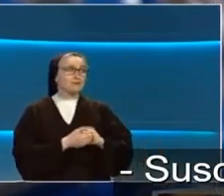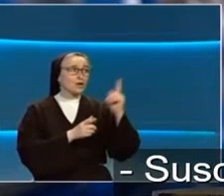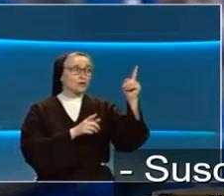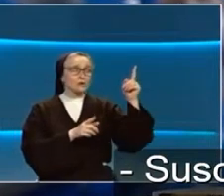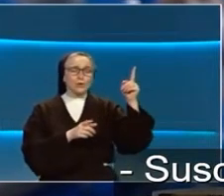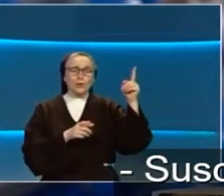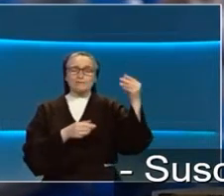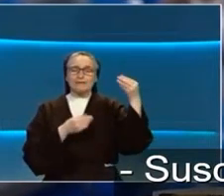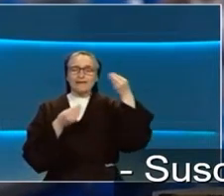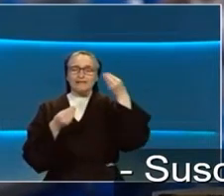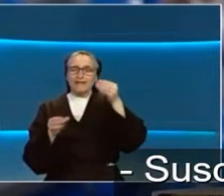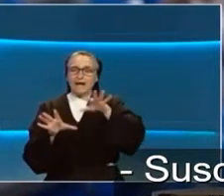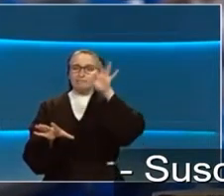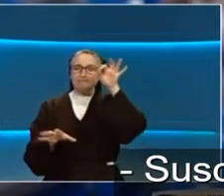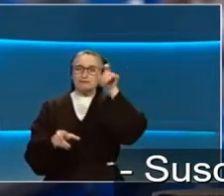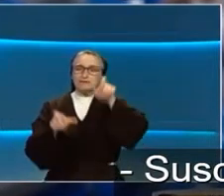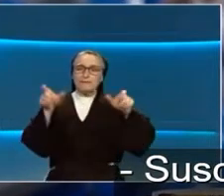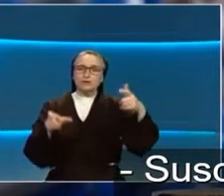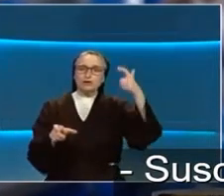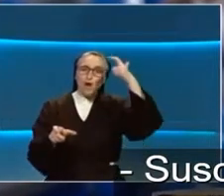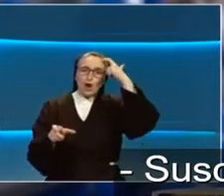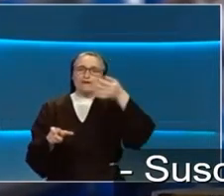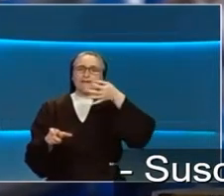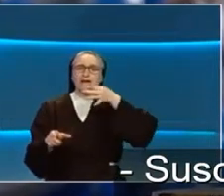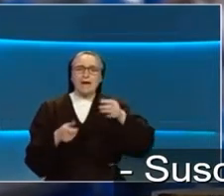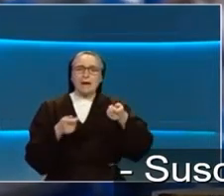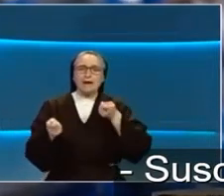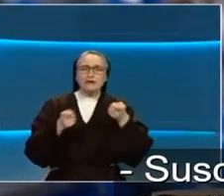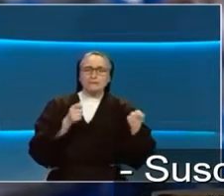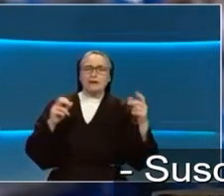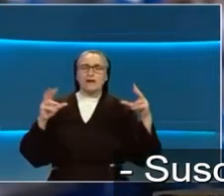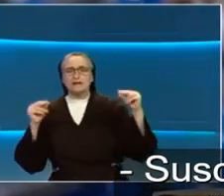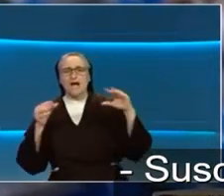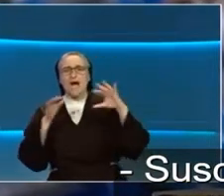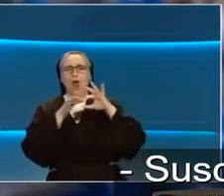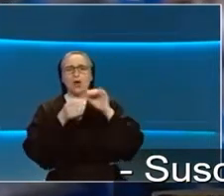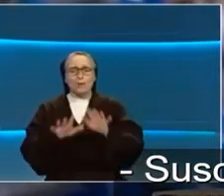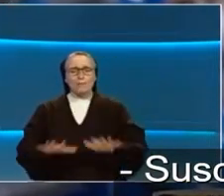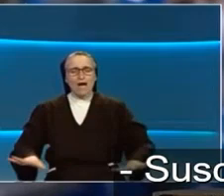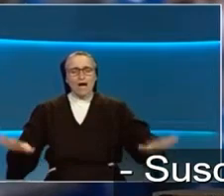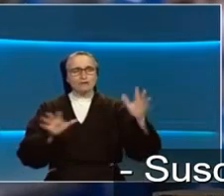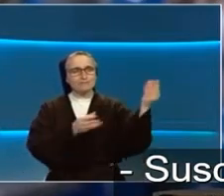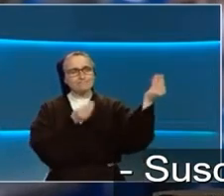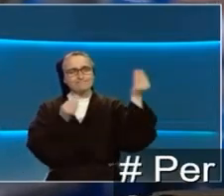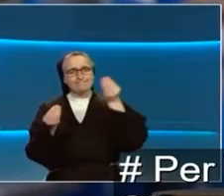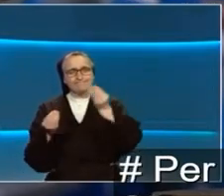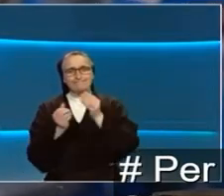Suscita governanti, artigiani di dialogo e di pace tra i popoli.